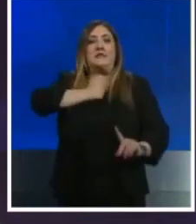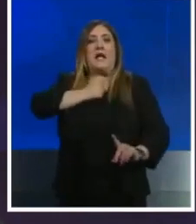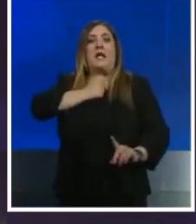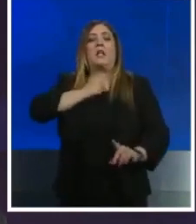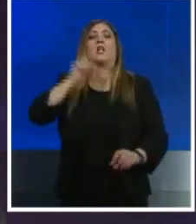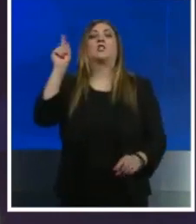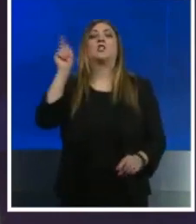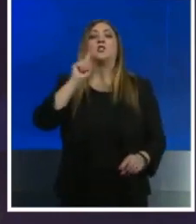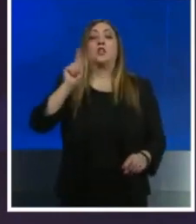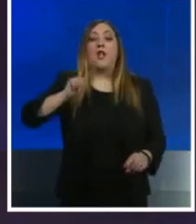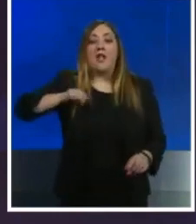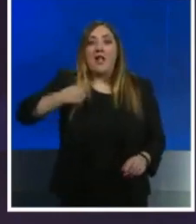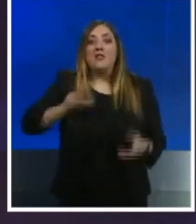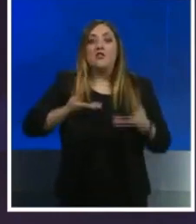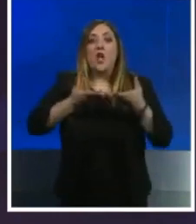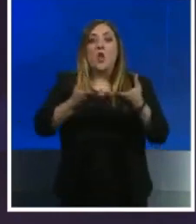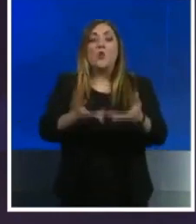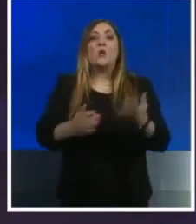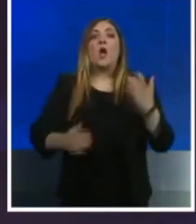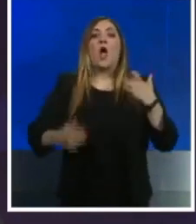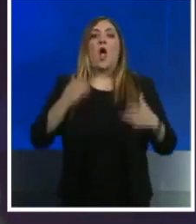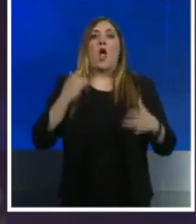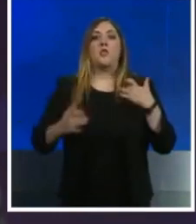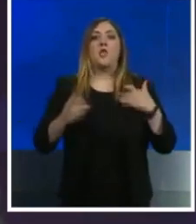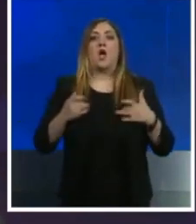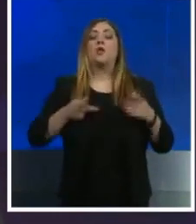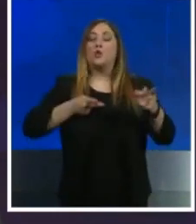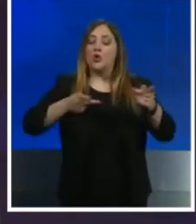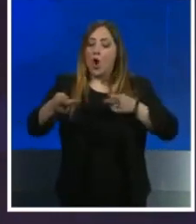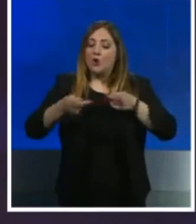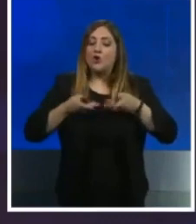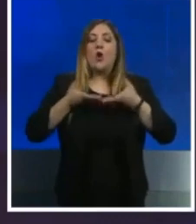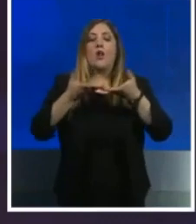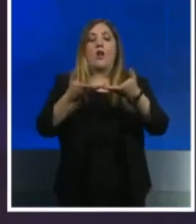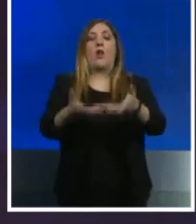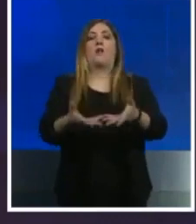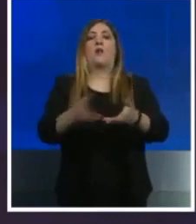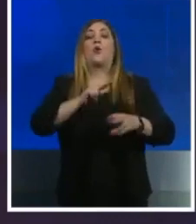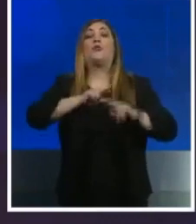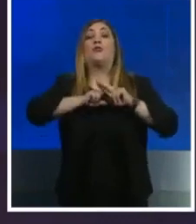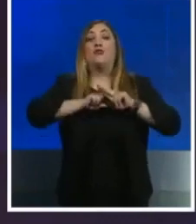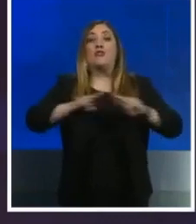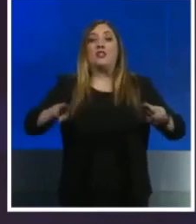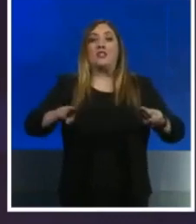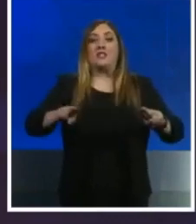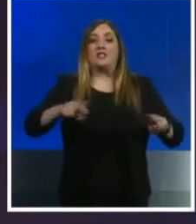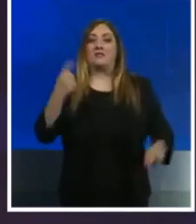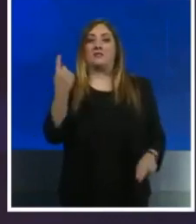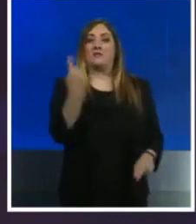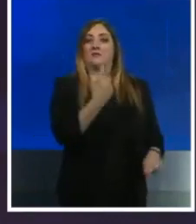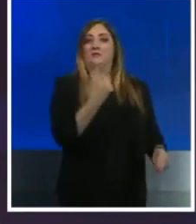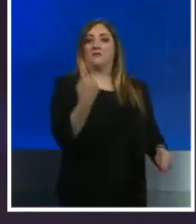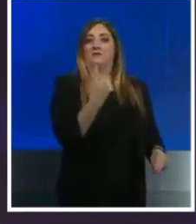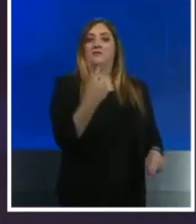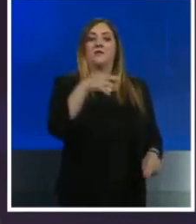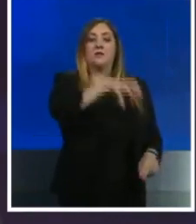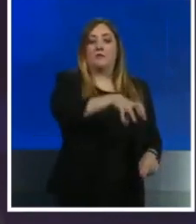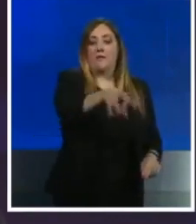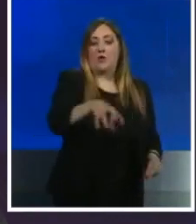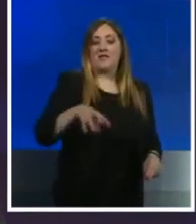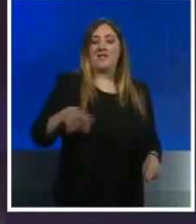għalinatu l-Ura l-ħajja kontrollu ħal-sien permesta l-autonomija reġjonali.